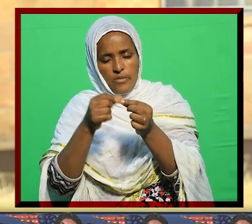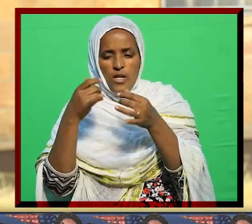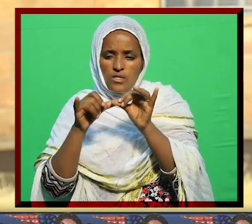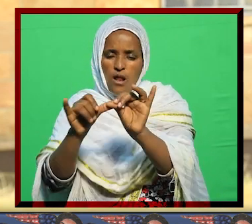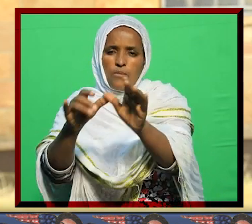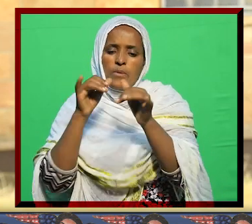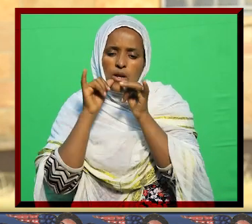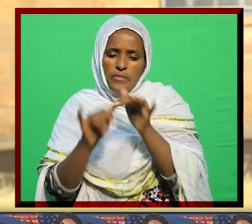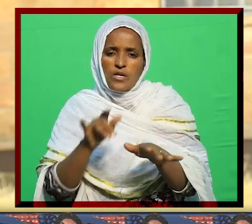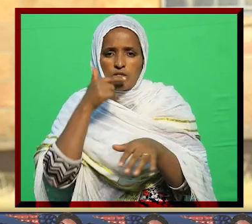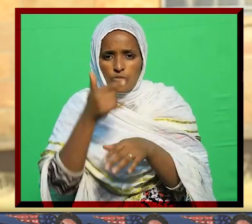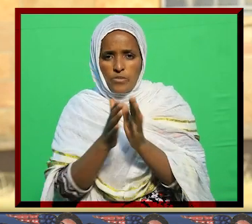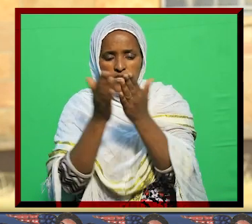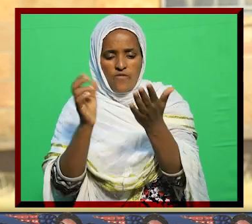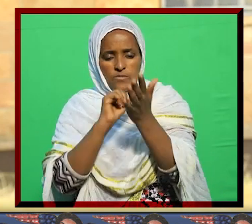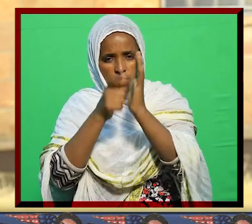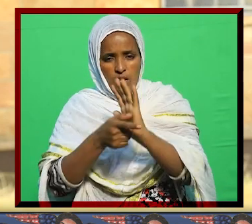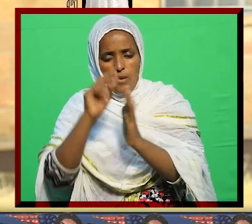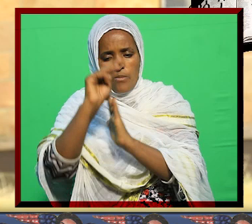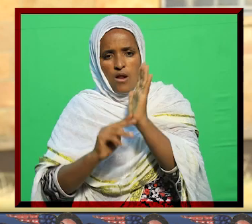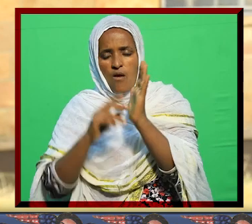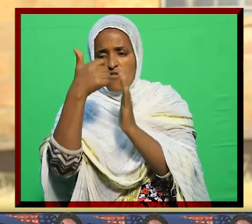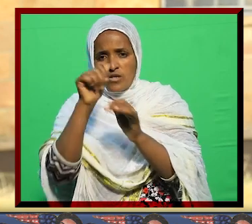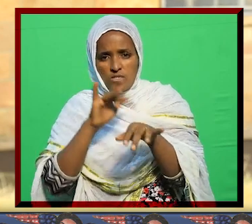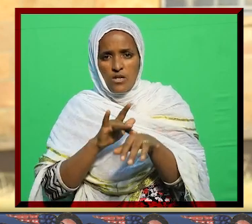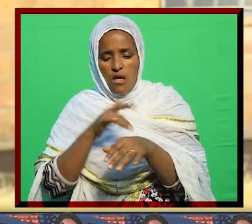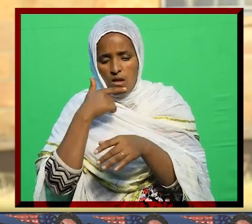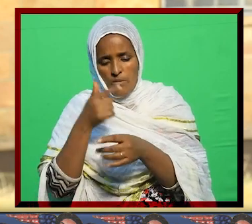መታሰቢያ ለዘላለም ነው ለበረከት ነው የሚለውን መጽሐፈ ምሳሌ ምዕራፍ 10